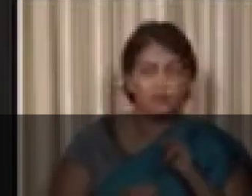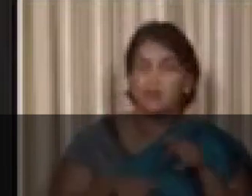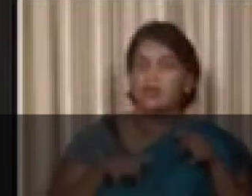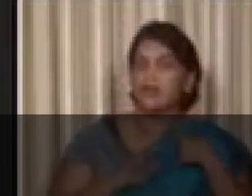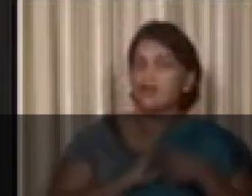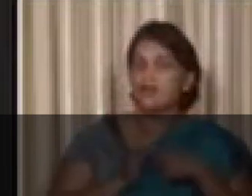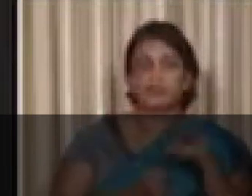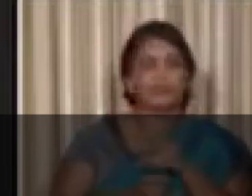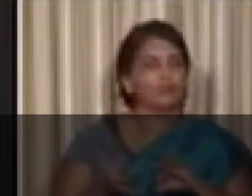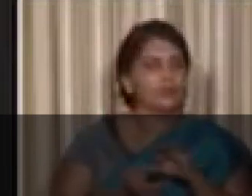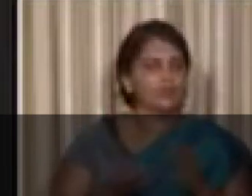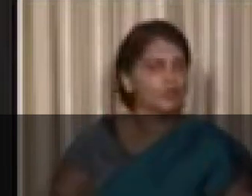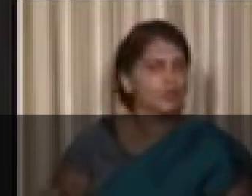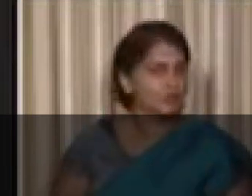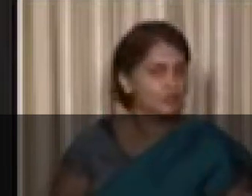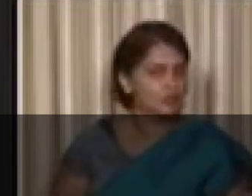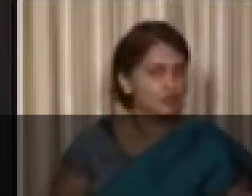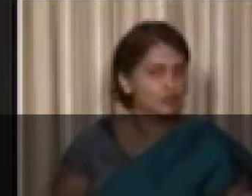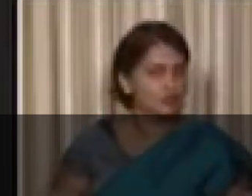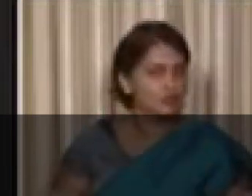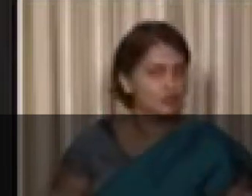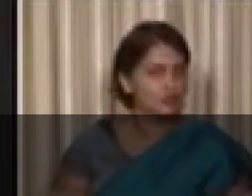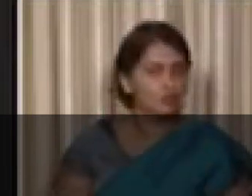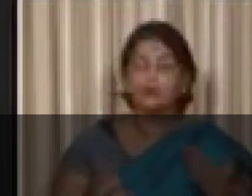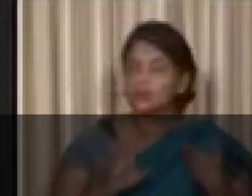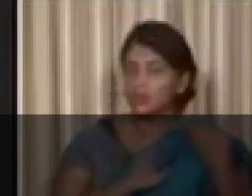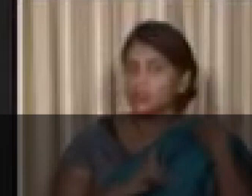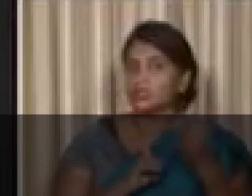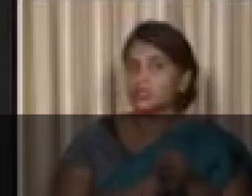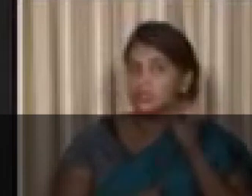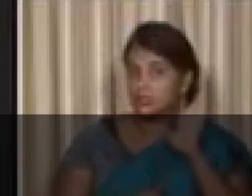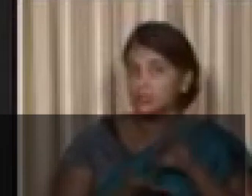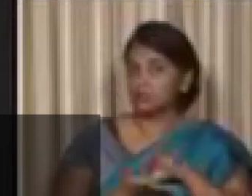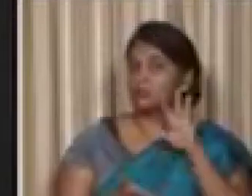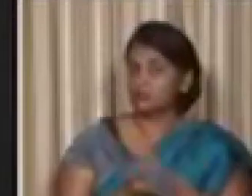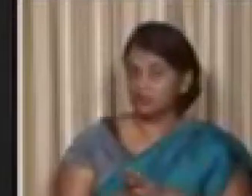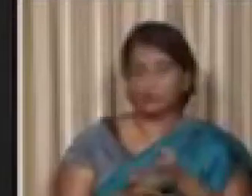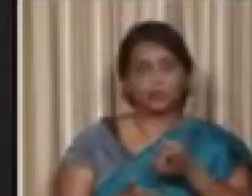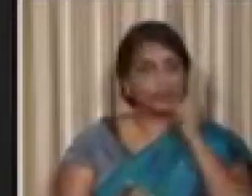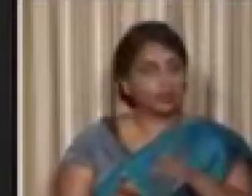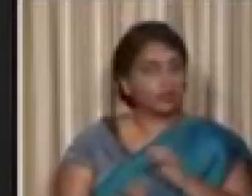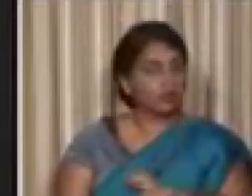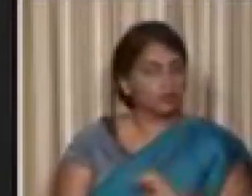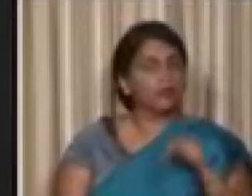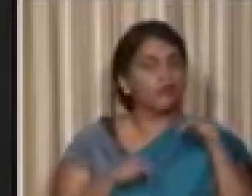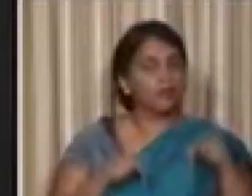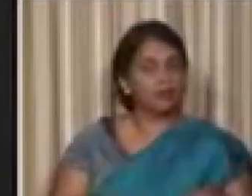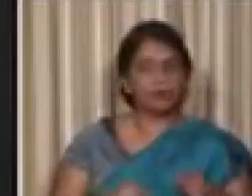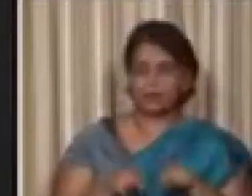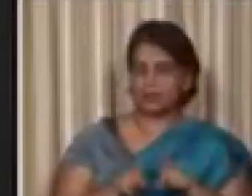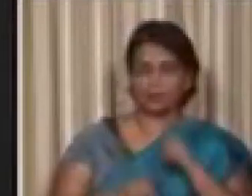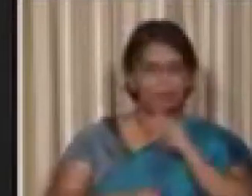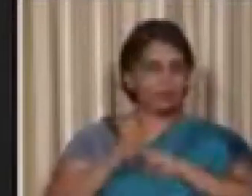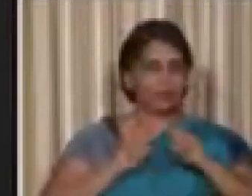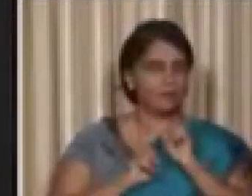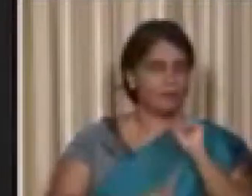රටේ ප්‍රජාතන්ත්‍රවාදයට වෙන්නේ? ඒවකට ජනාධිපතිතුමා ගත්තු ඒ තීන්දුව නොවෙන්නට අද මෙහෙම කතා කරන